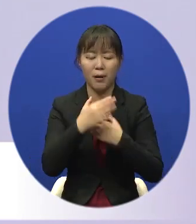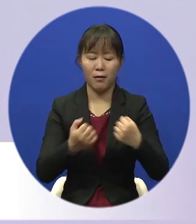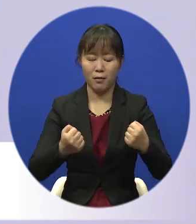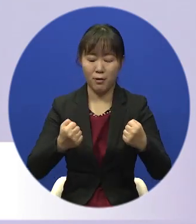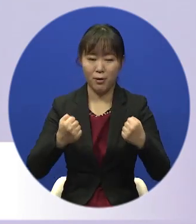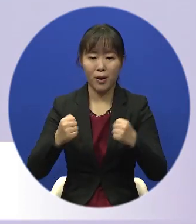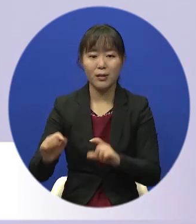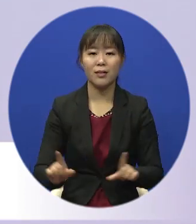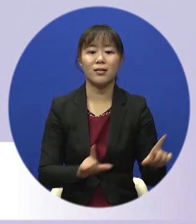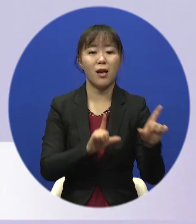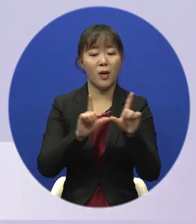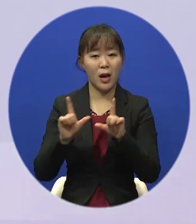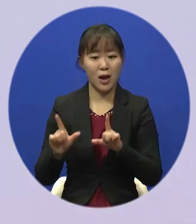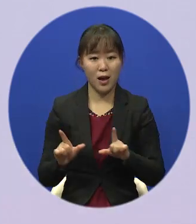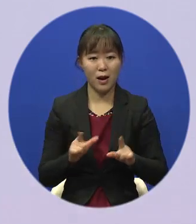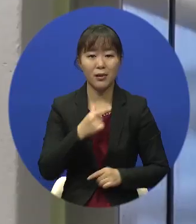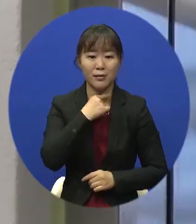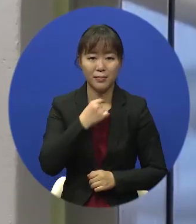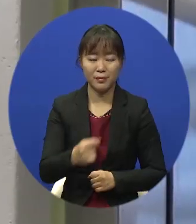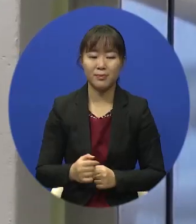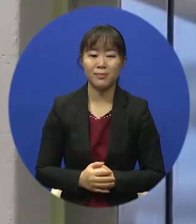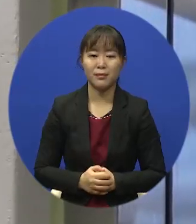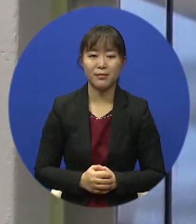건강한 생활을 하시기 바랍니다.